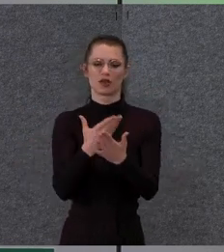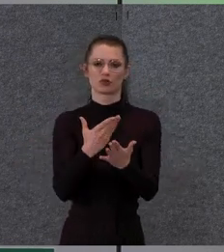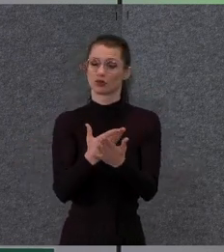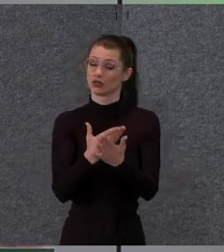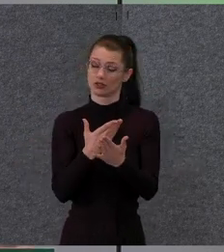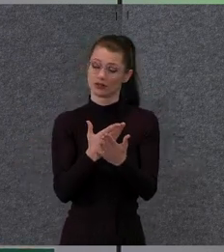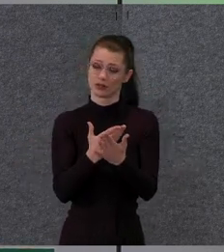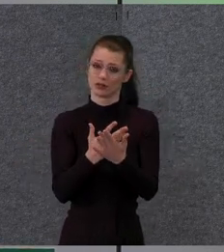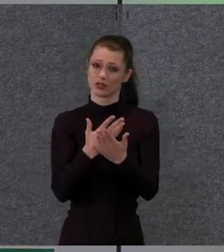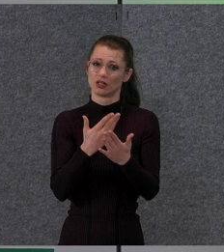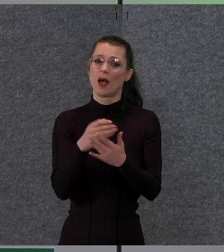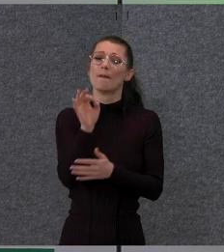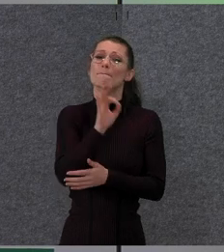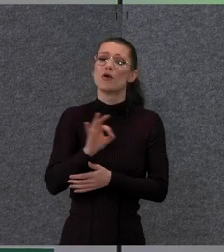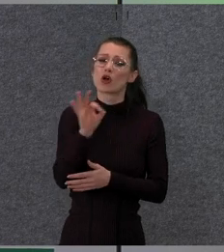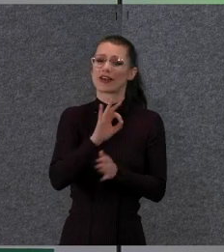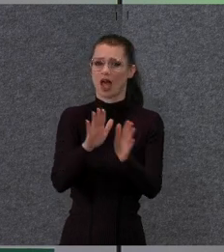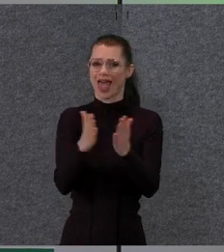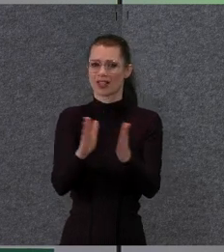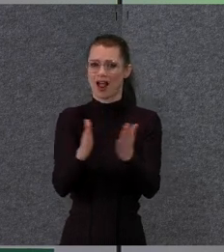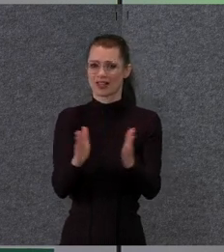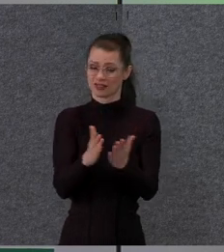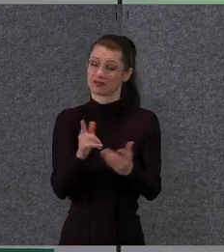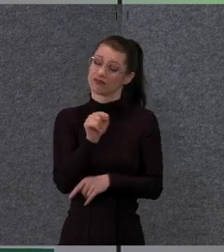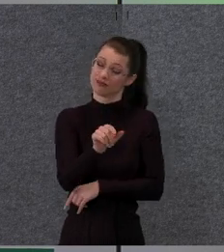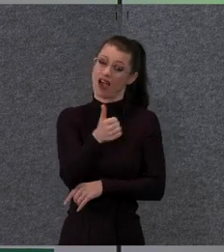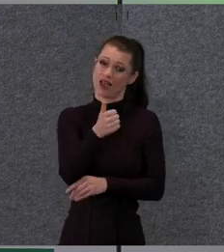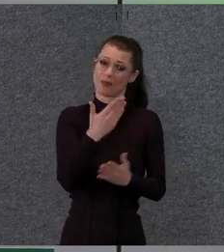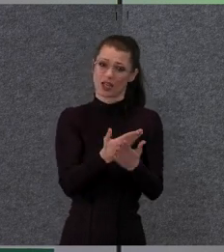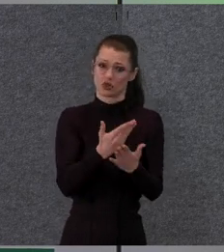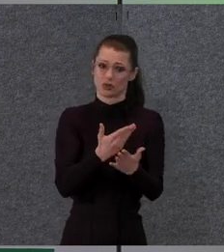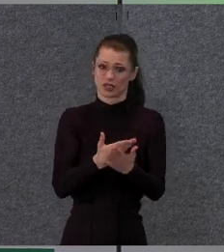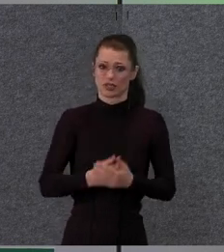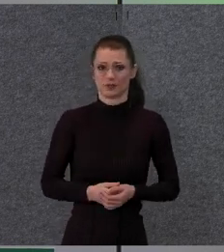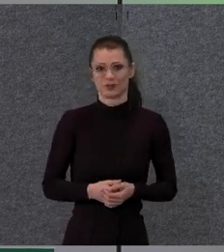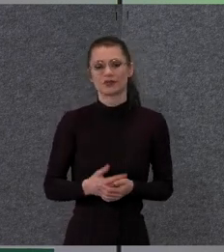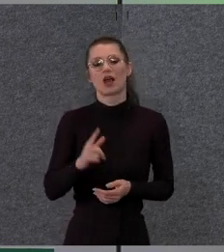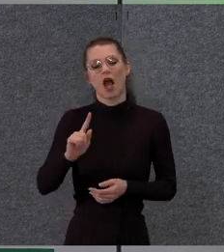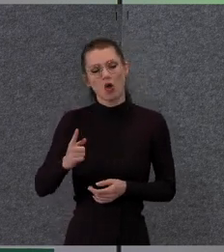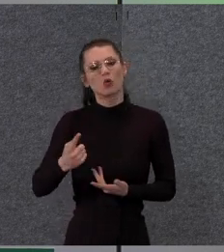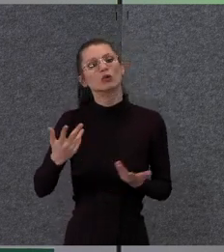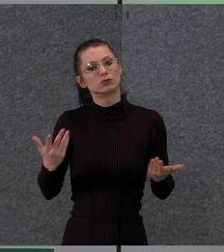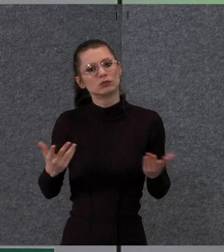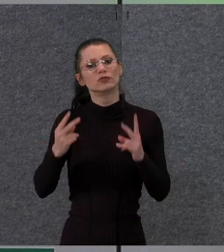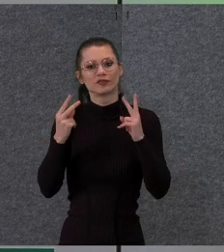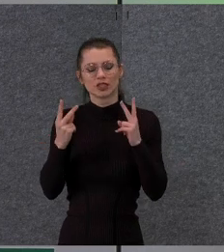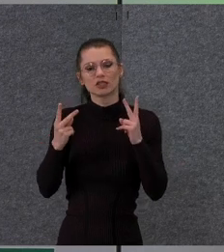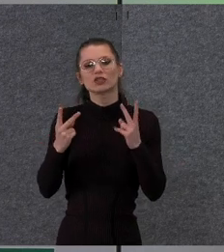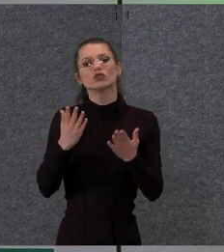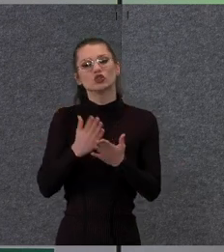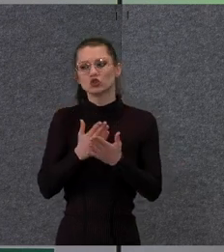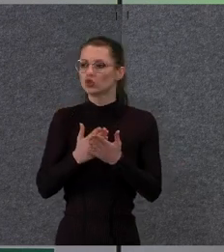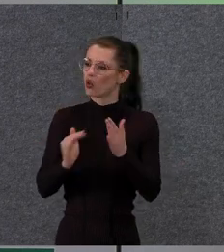Beispiele. Der Mückenatlas ist einer von vielen. Aber auch sonst ist es ganz, ganz wichtig, dass wir von klein